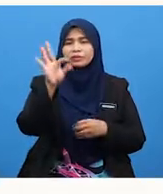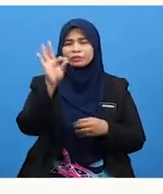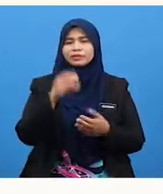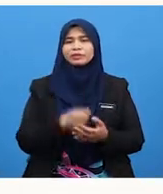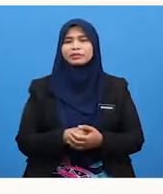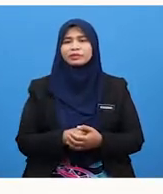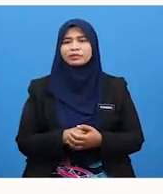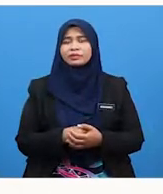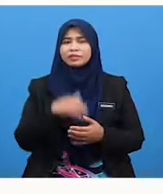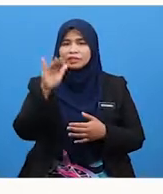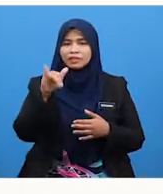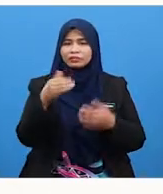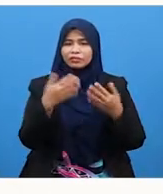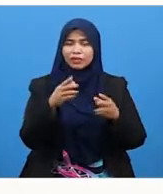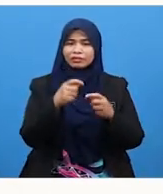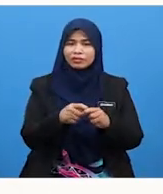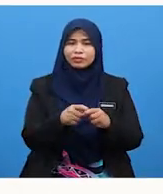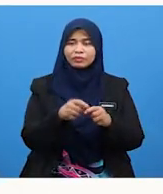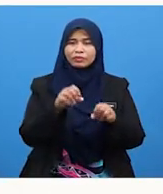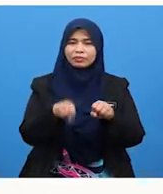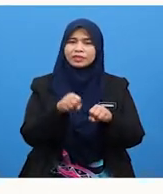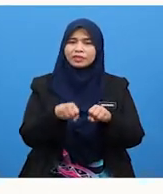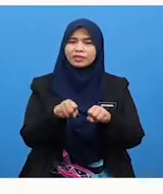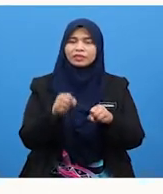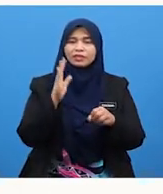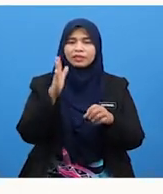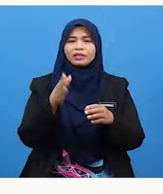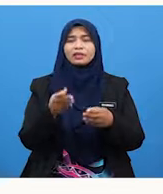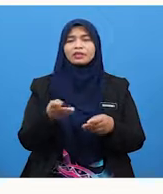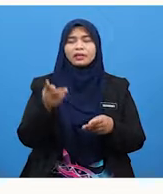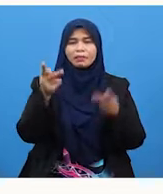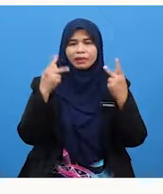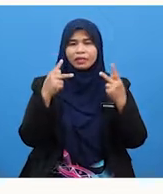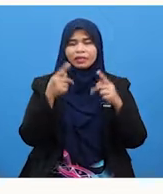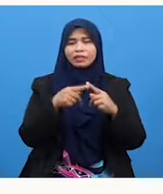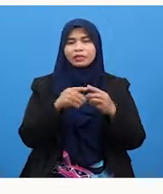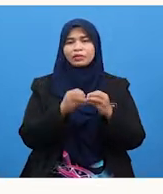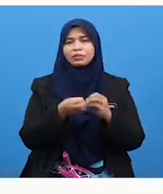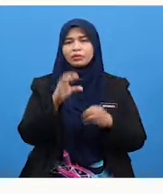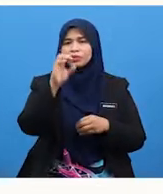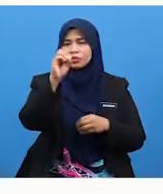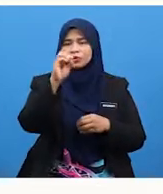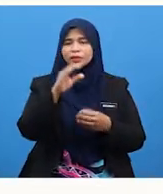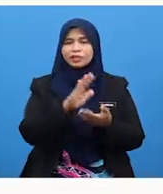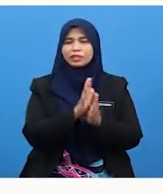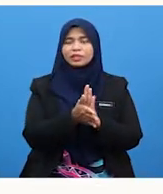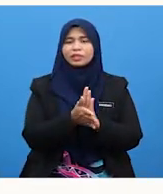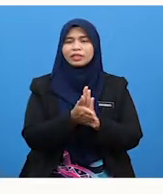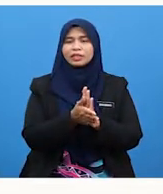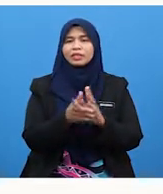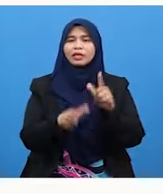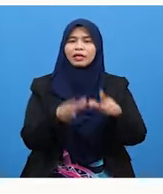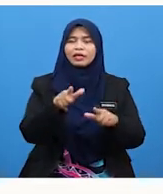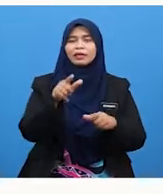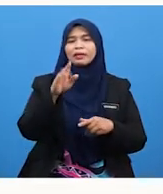Ya, sudah tentulah basikal akan kembali ke digit 0. Jadi, langkah